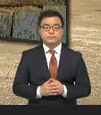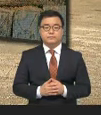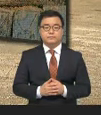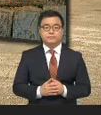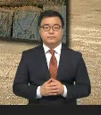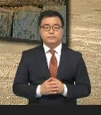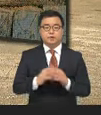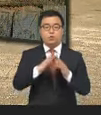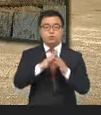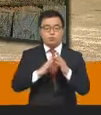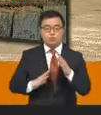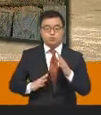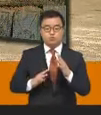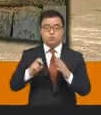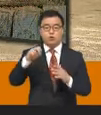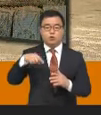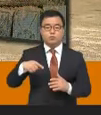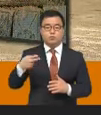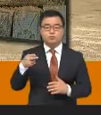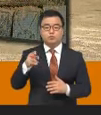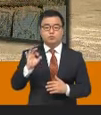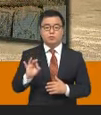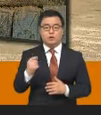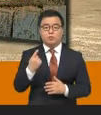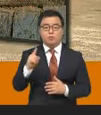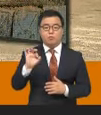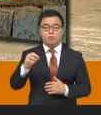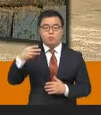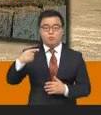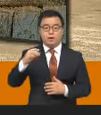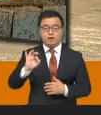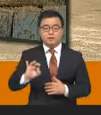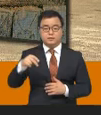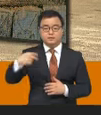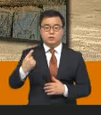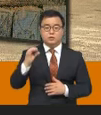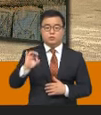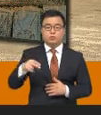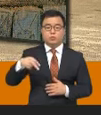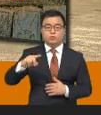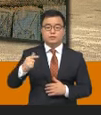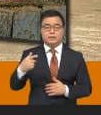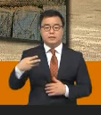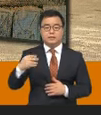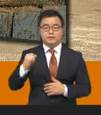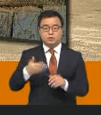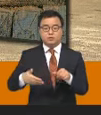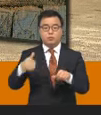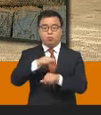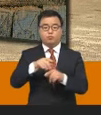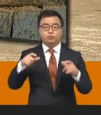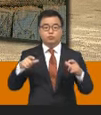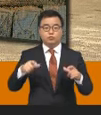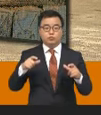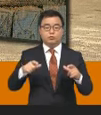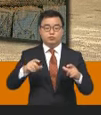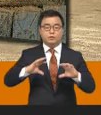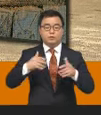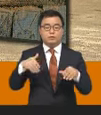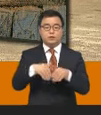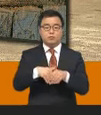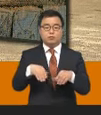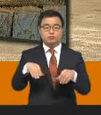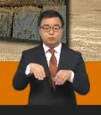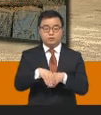네, 공주에 있는 무령 왕릉의 송산리 고분군은 세계문화유산으로 등재될 만큼 역사적 보존 가치가